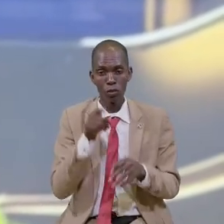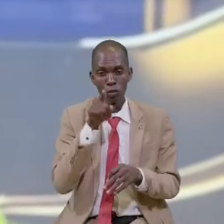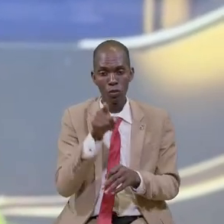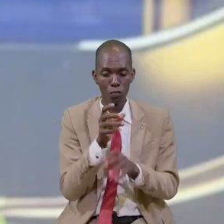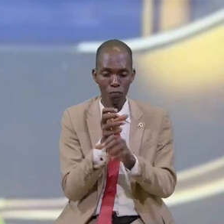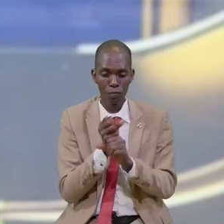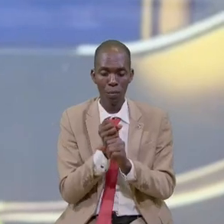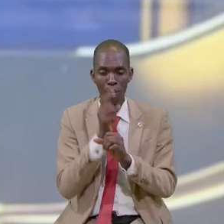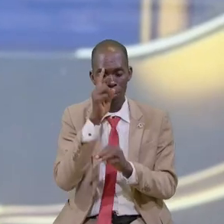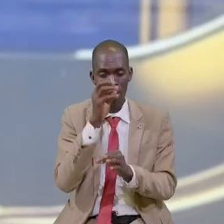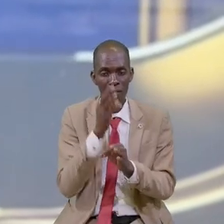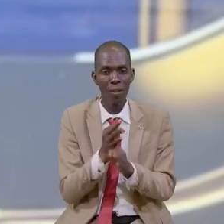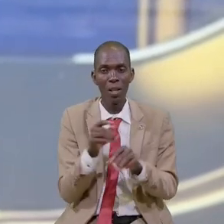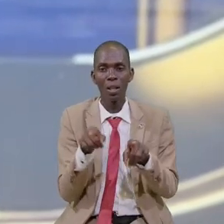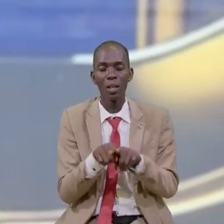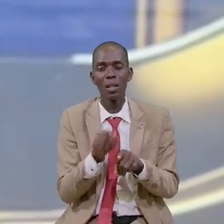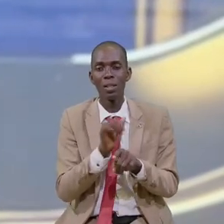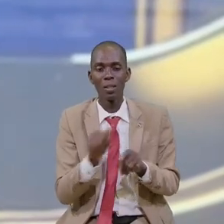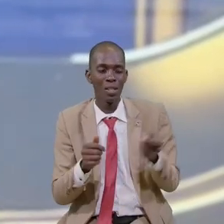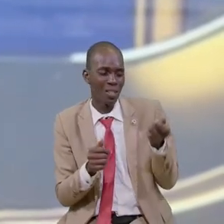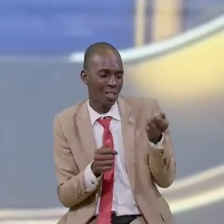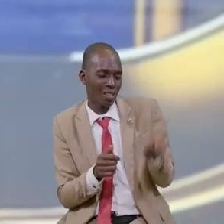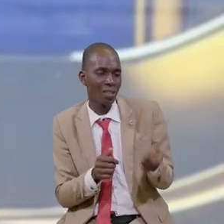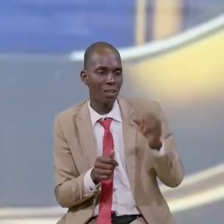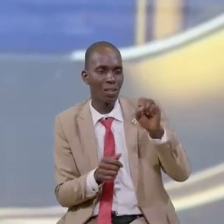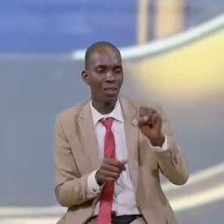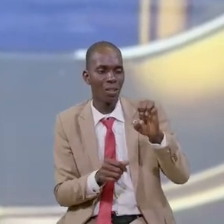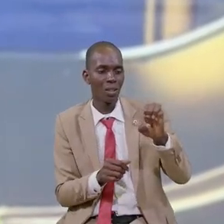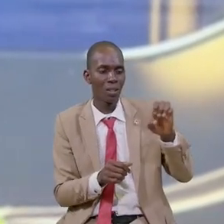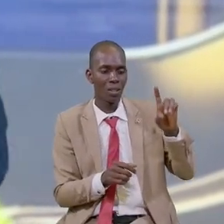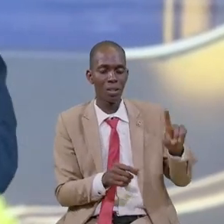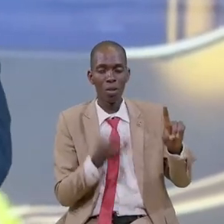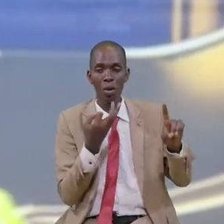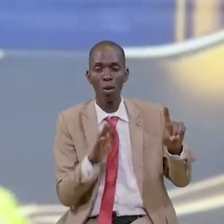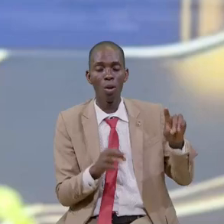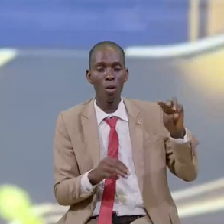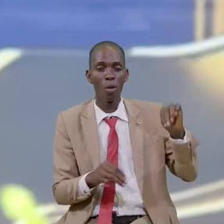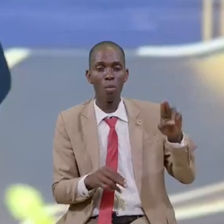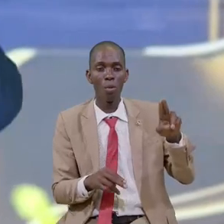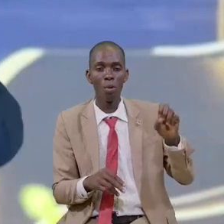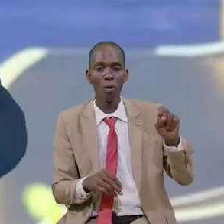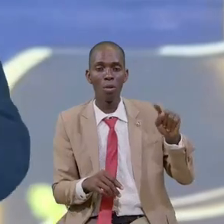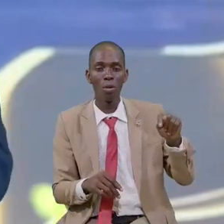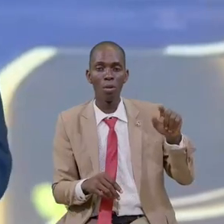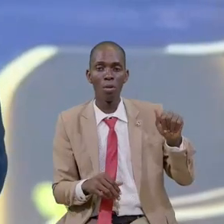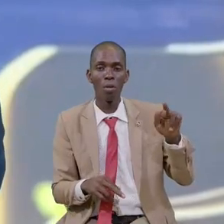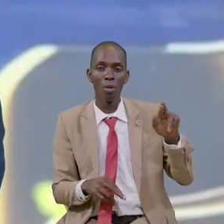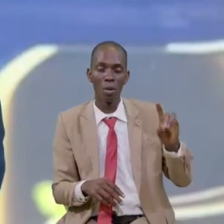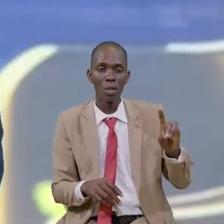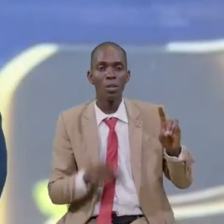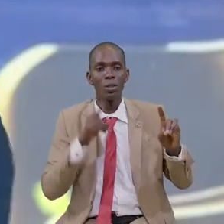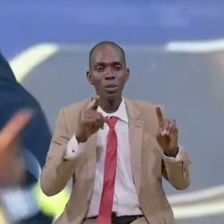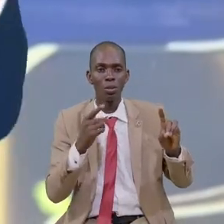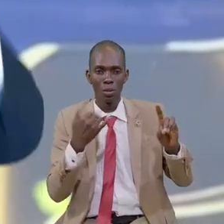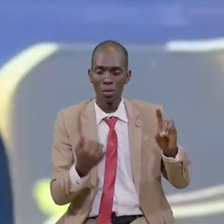un grain de sénévé, vous diriez à cette